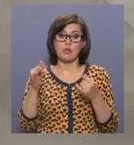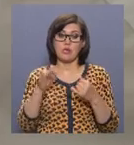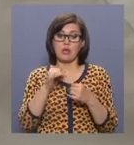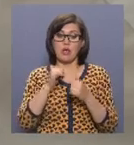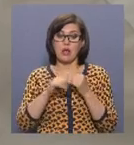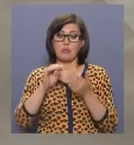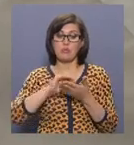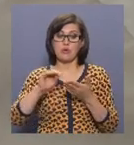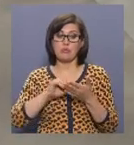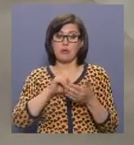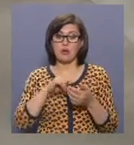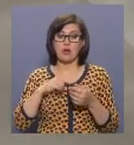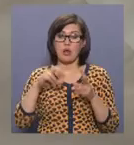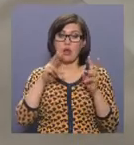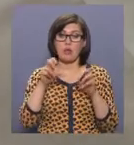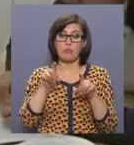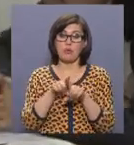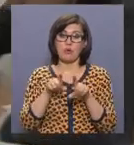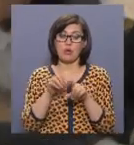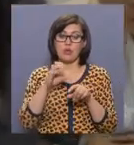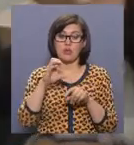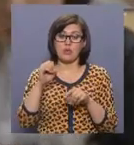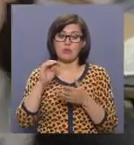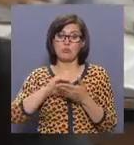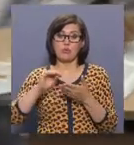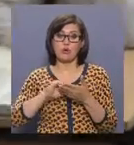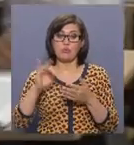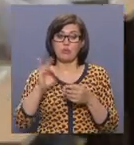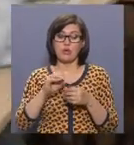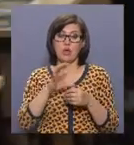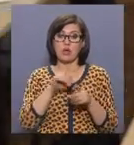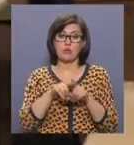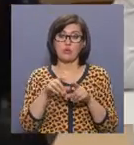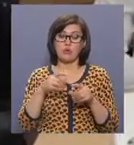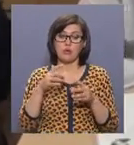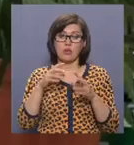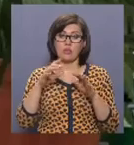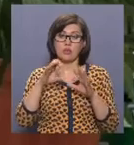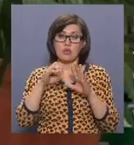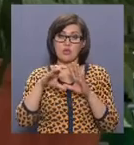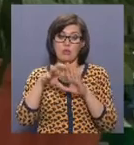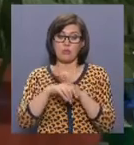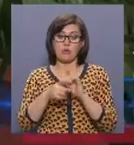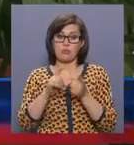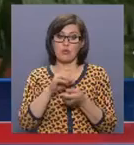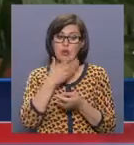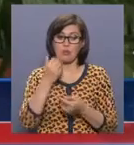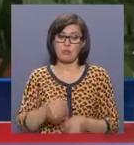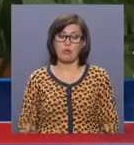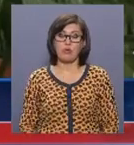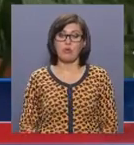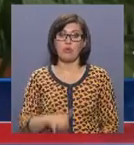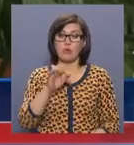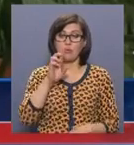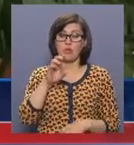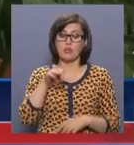әрбір бала енді белгіленген тақырып бойынша эссе жазады. Ал тестілеуге еш өзгеріс енбеген. Енді ұлттық бірыңғай тестілеу